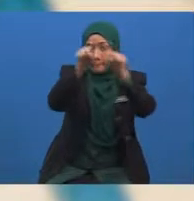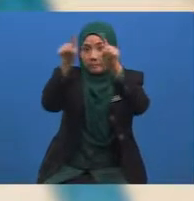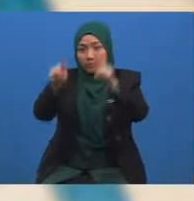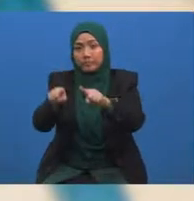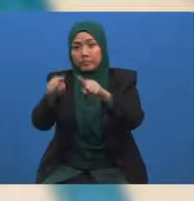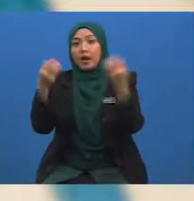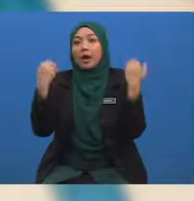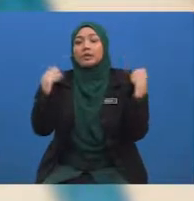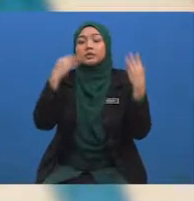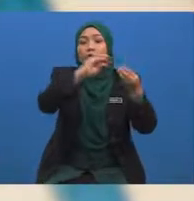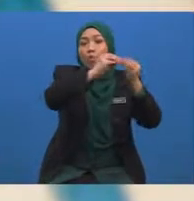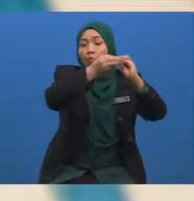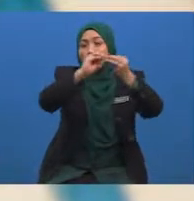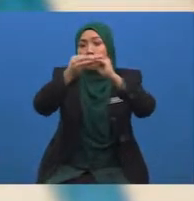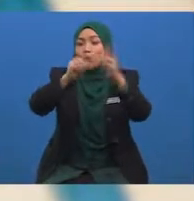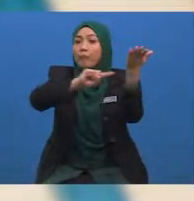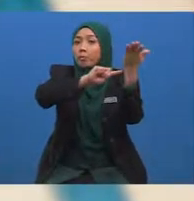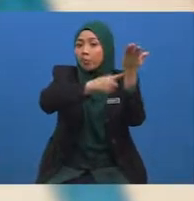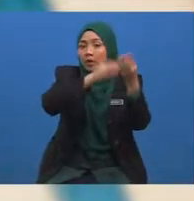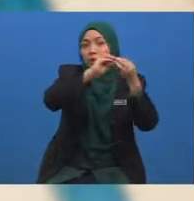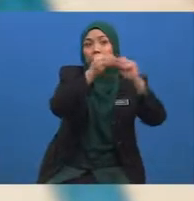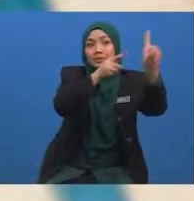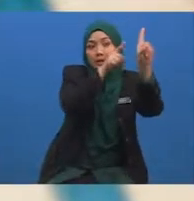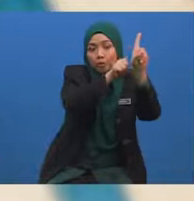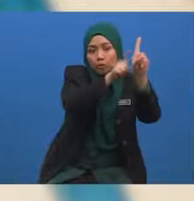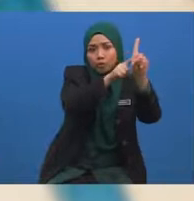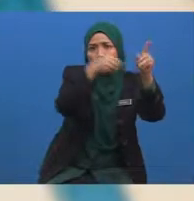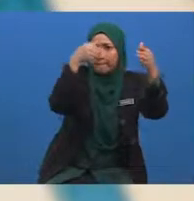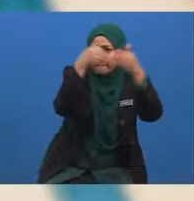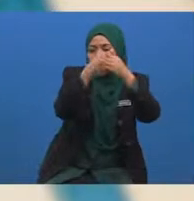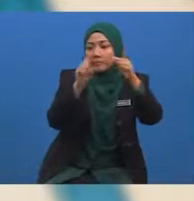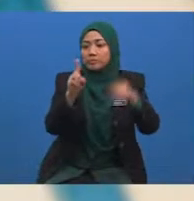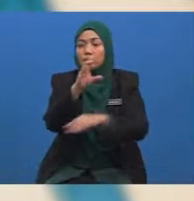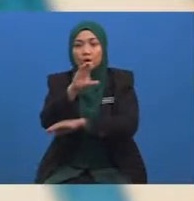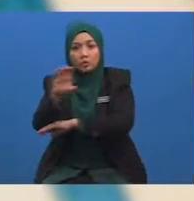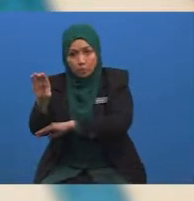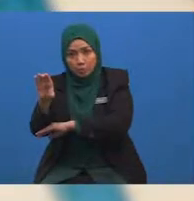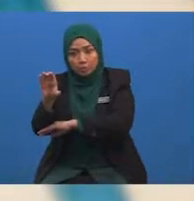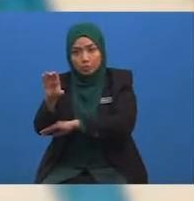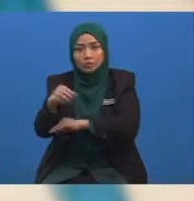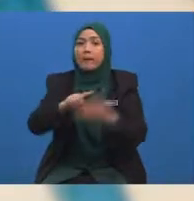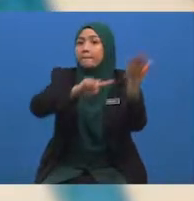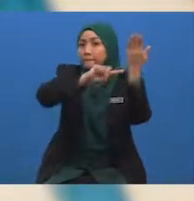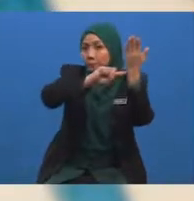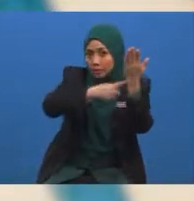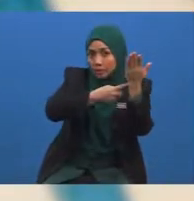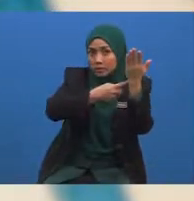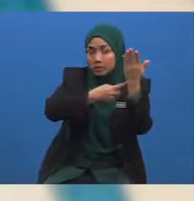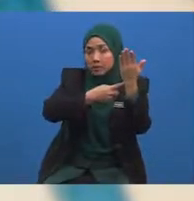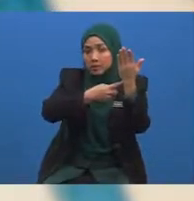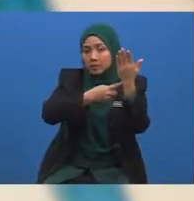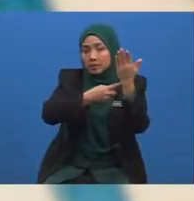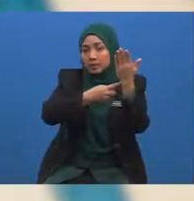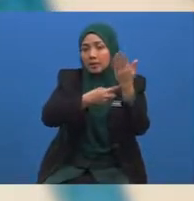nombor, iaitu bermula dengan 1 hingga 100. Mula-mula,